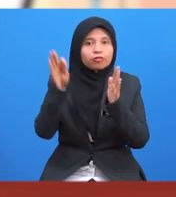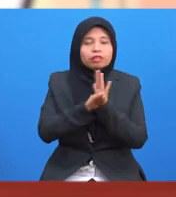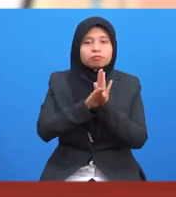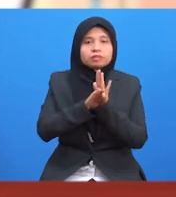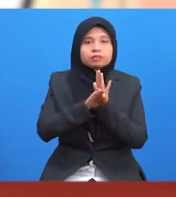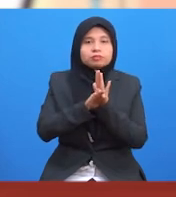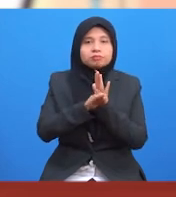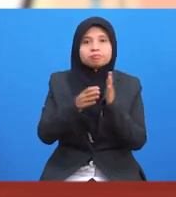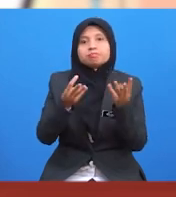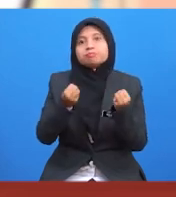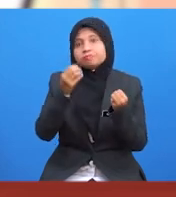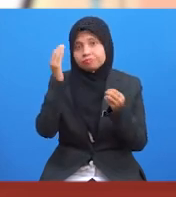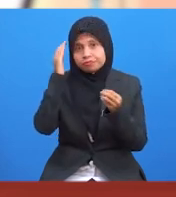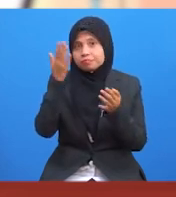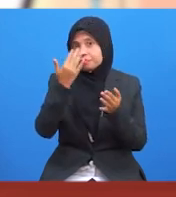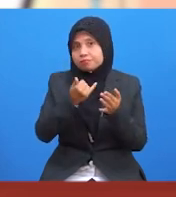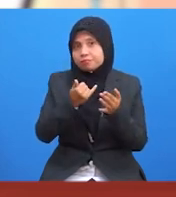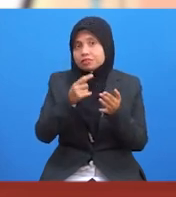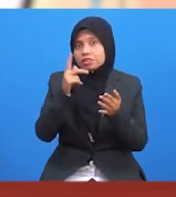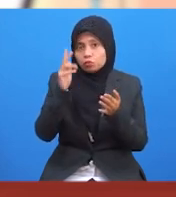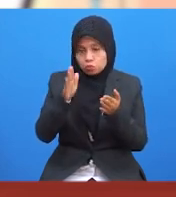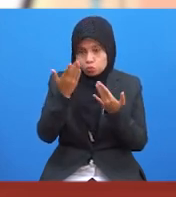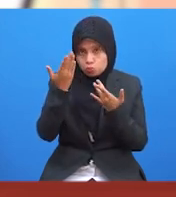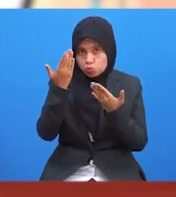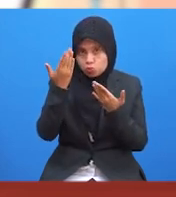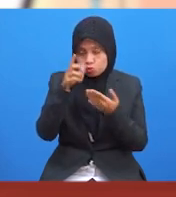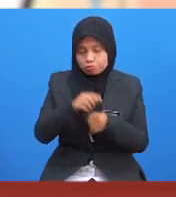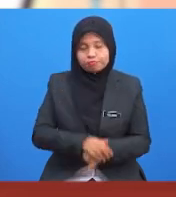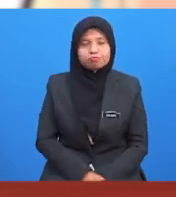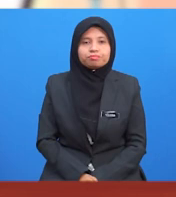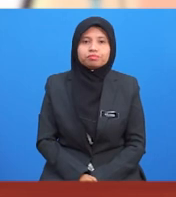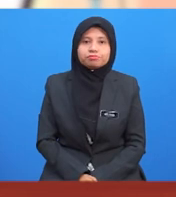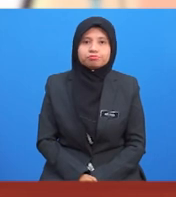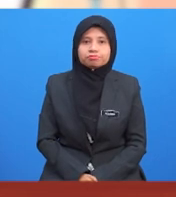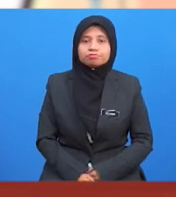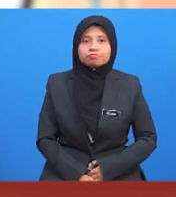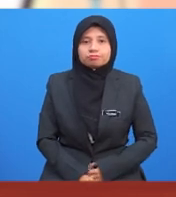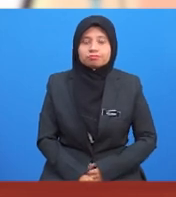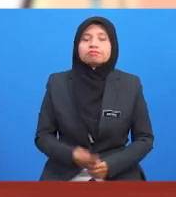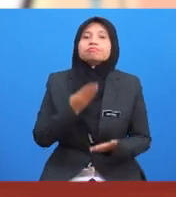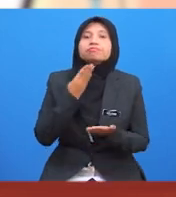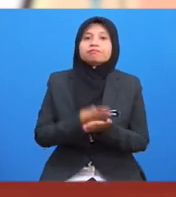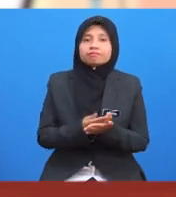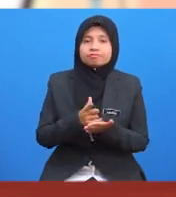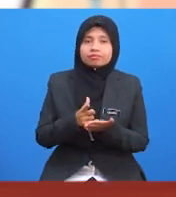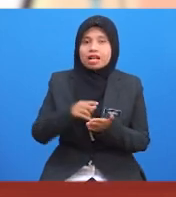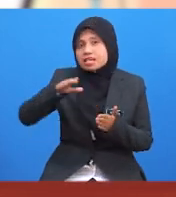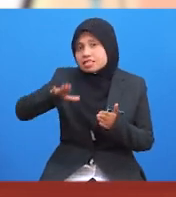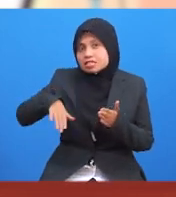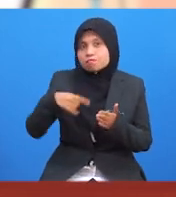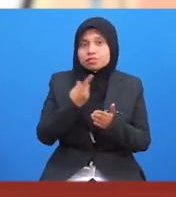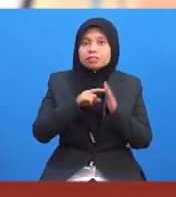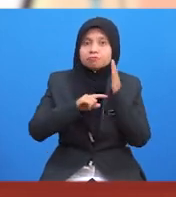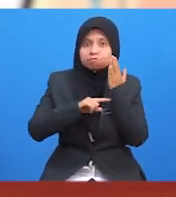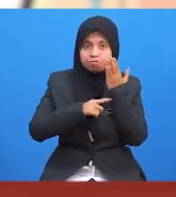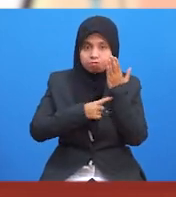tahu kenapa? Kamu semua kena tunggu sampai ke penghujung episod. Baiklah, sebelum kita